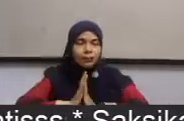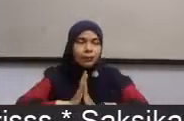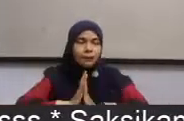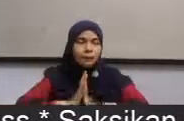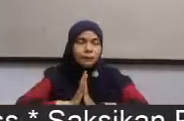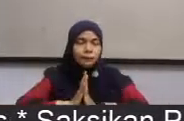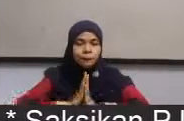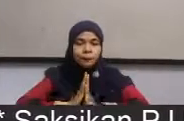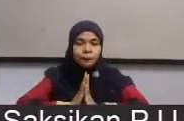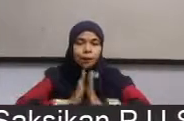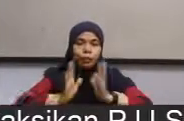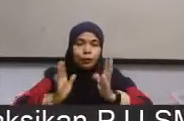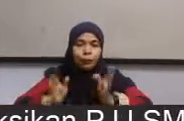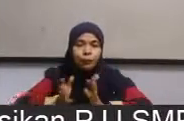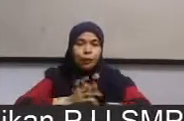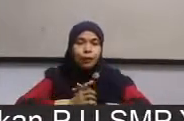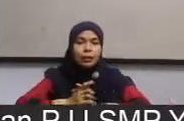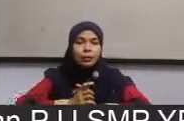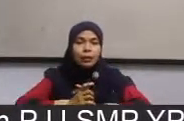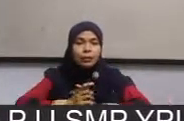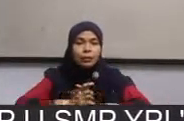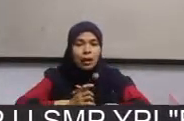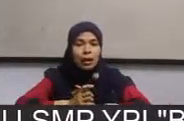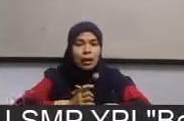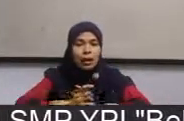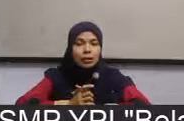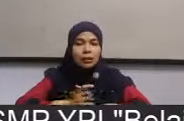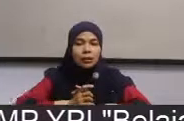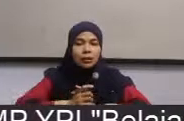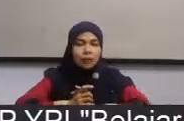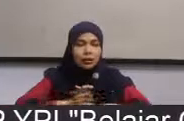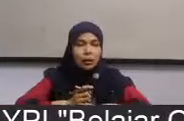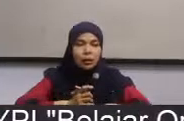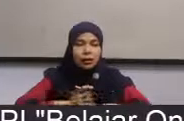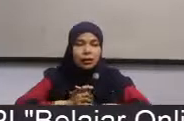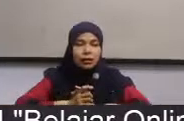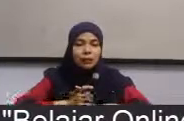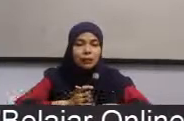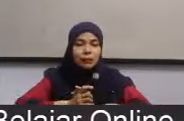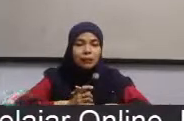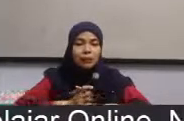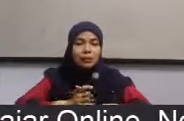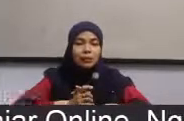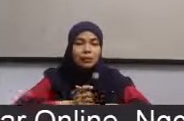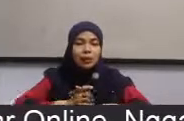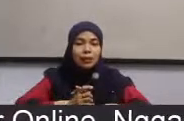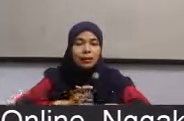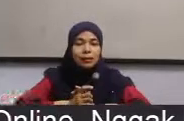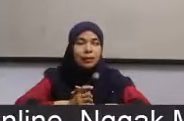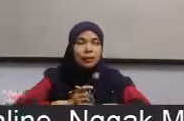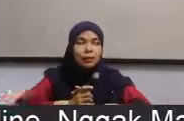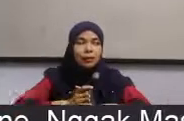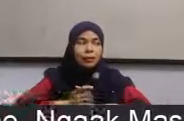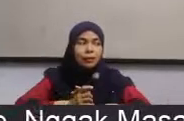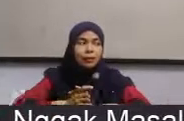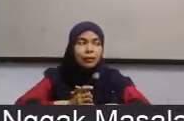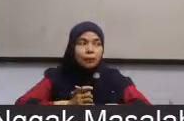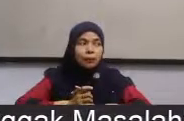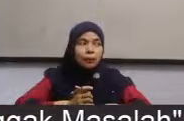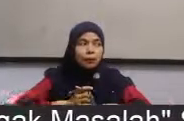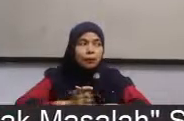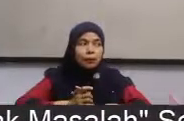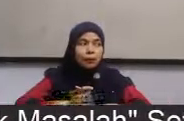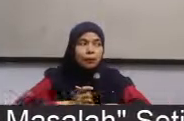tanya jadi dompet kemudian nanti bisa menghasilkan Hai